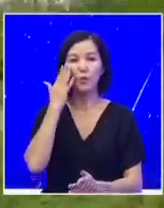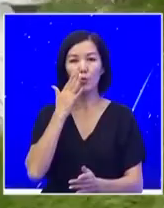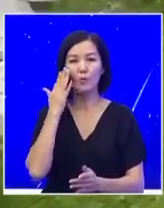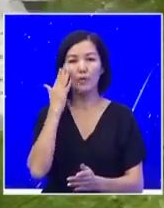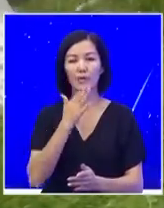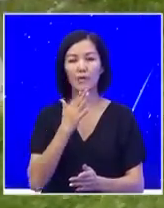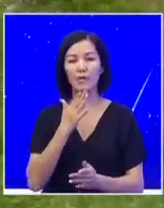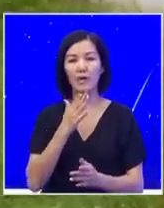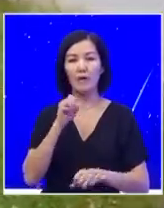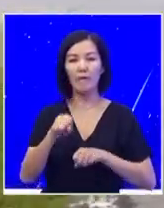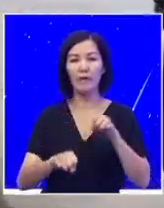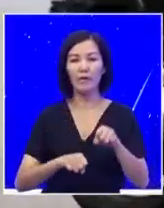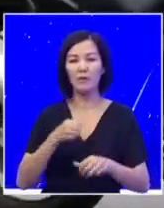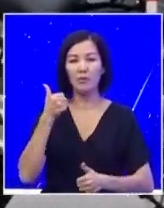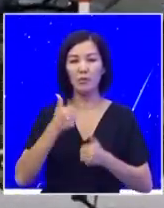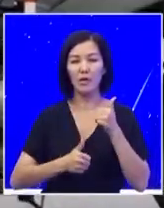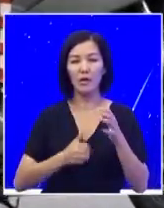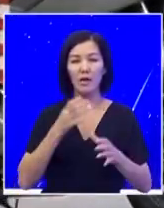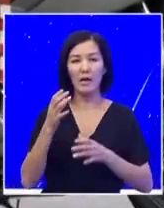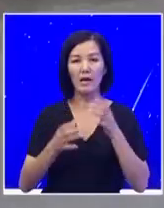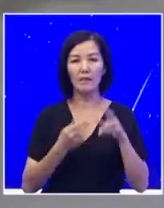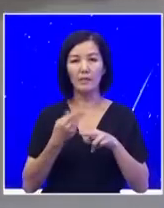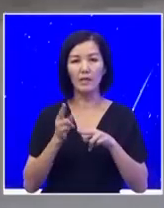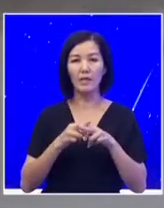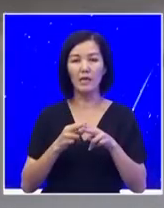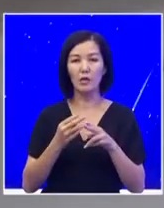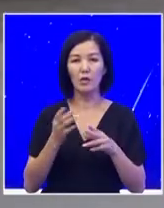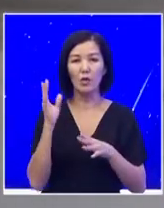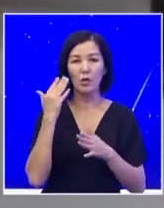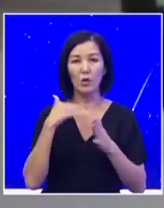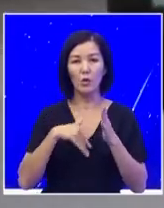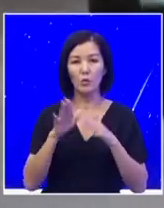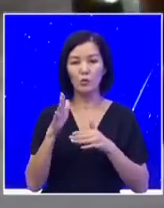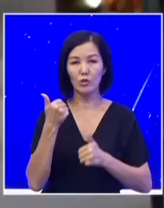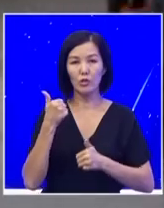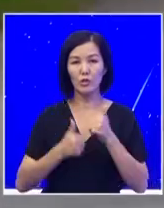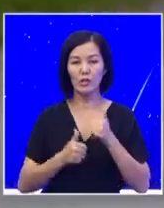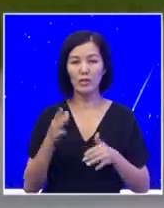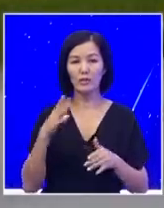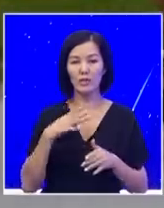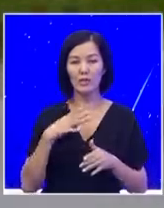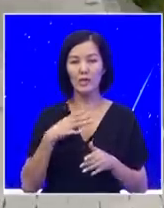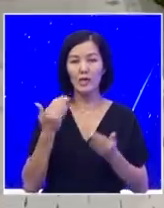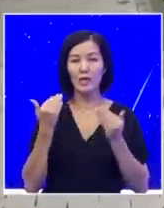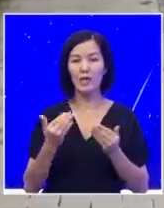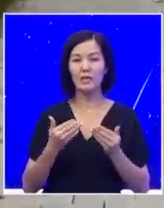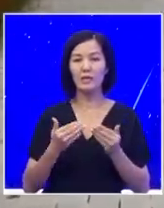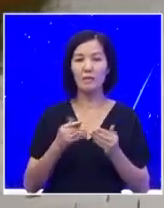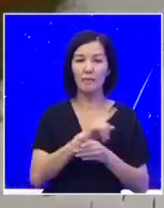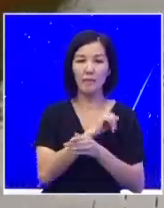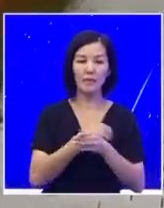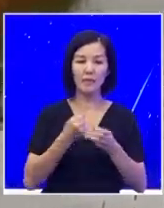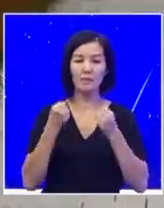of the Clarland халықаралық турнирі әлемдегі беделі биік жарыстардың бірі. Оған дүниежүзінің үздік велошабандоздары қатысады. Осында